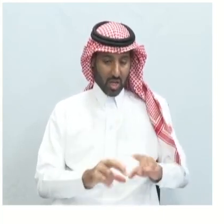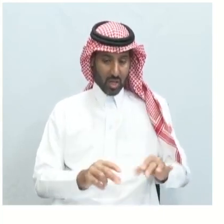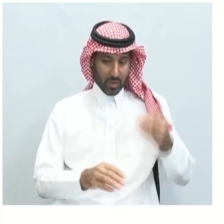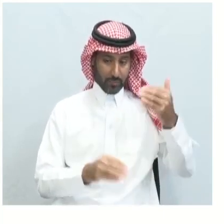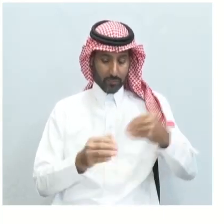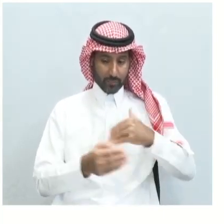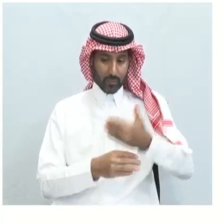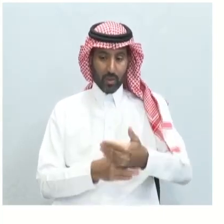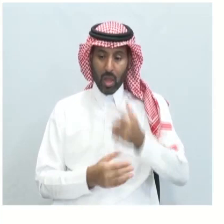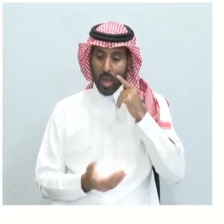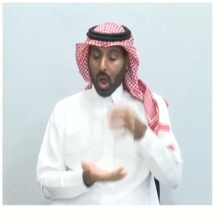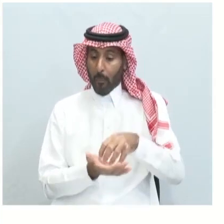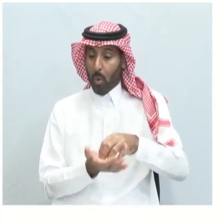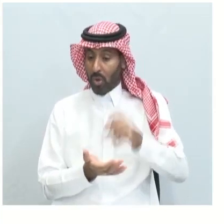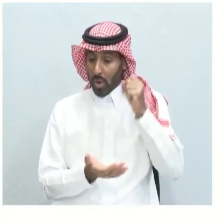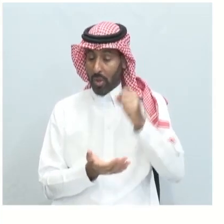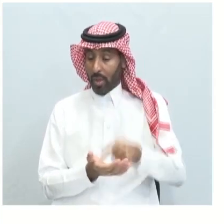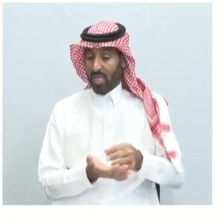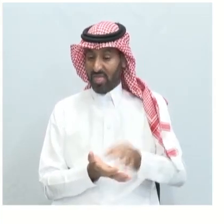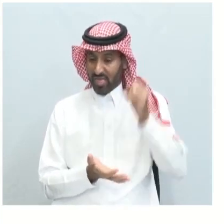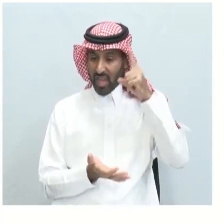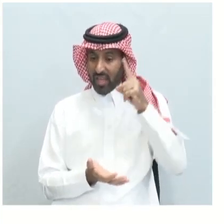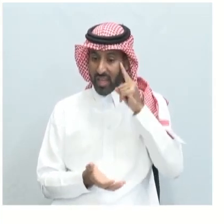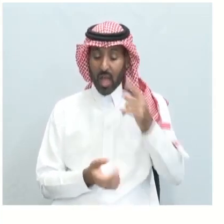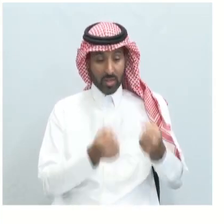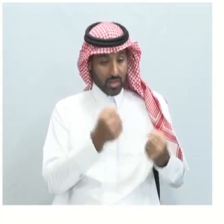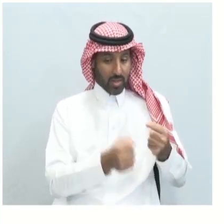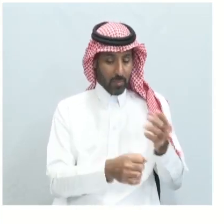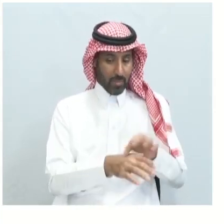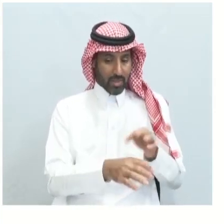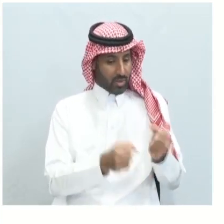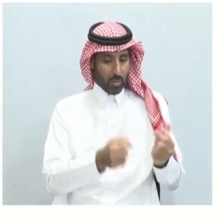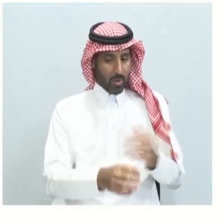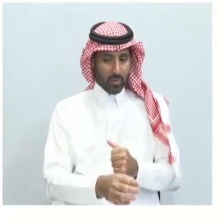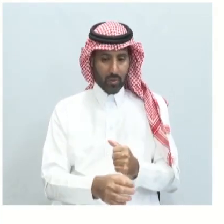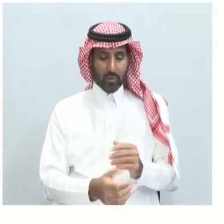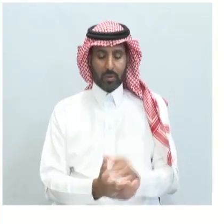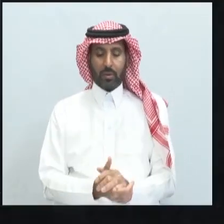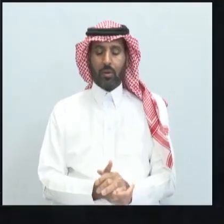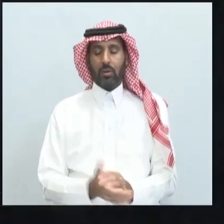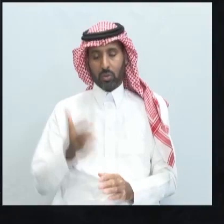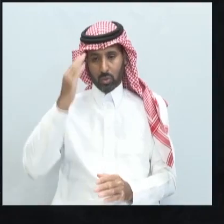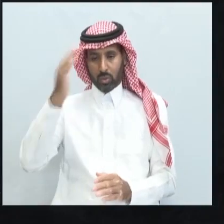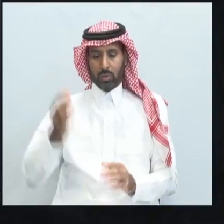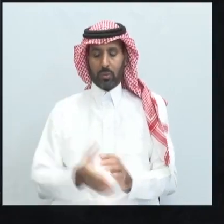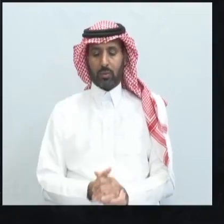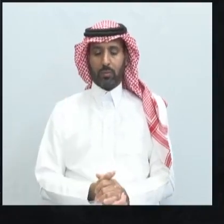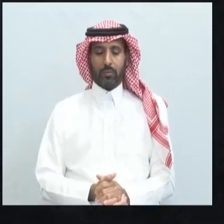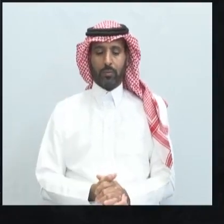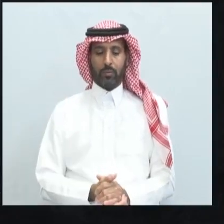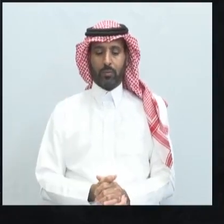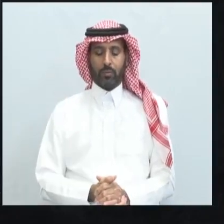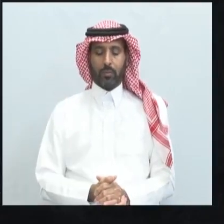الاشياء المدن الذكيه كذلك المركبات ذاتيه القياده شكرا لكم على حسن